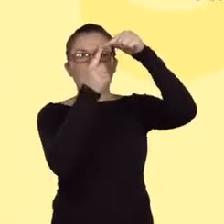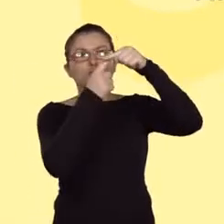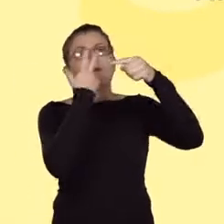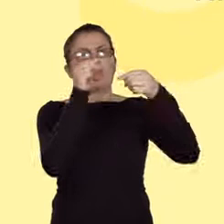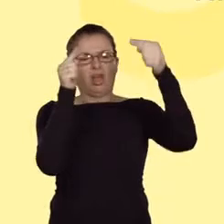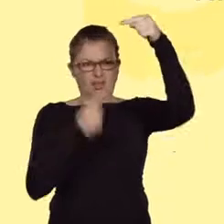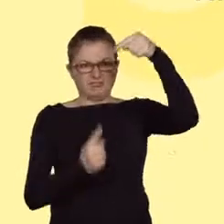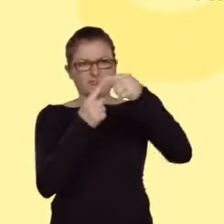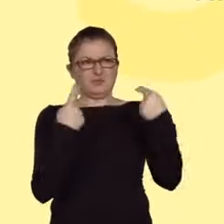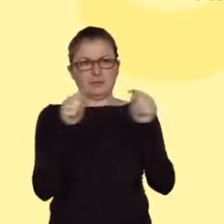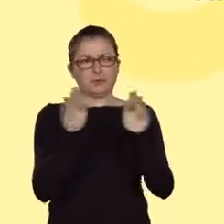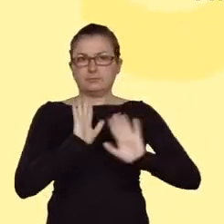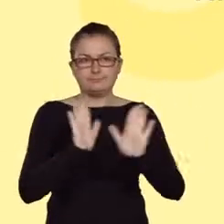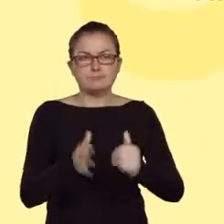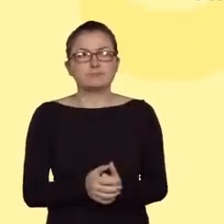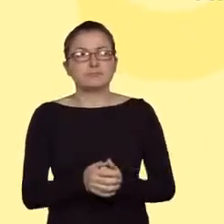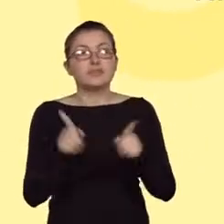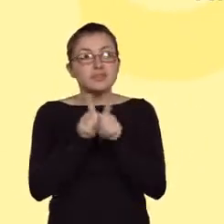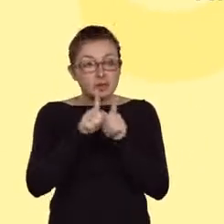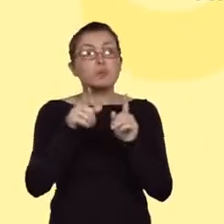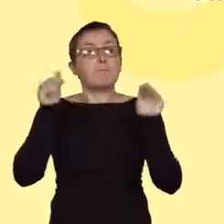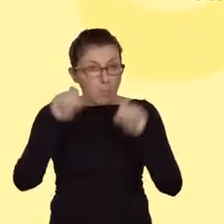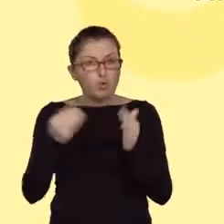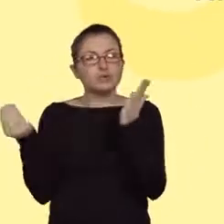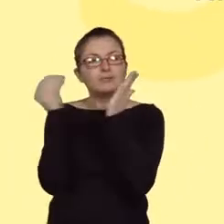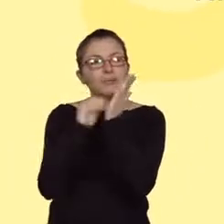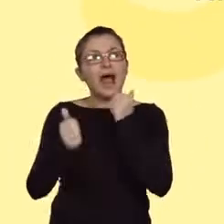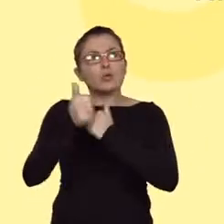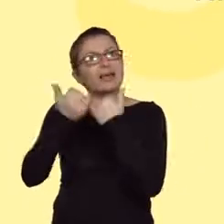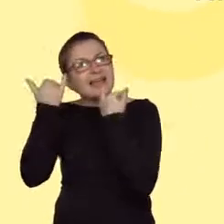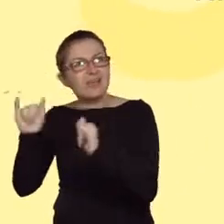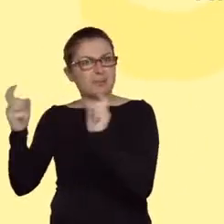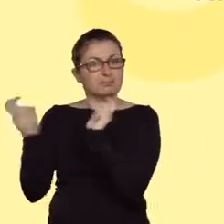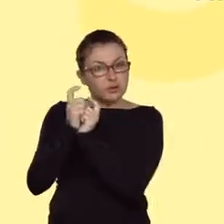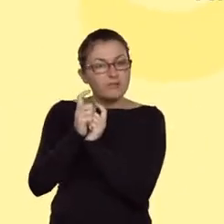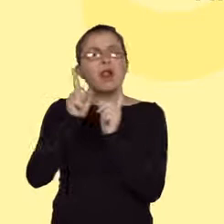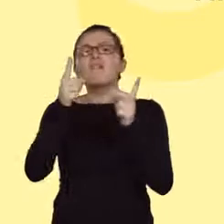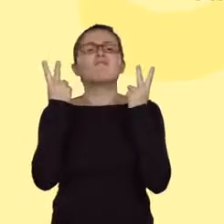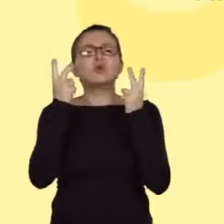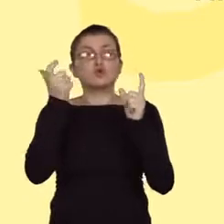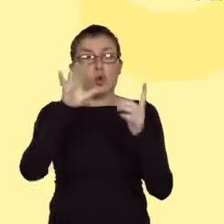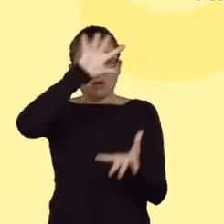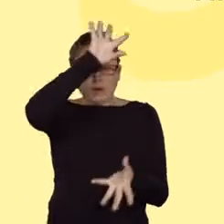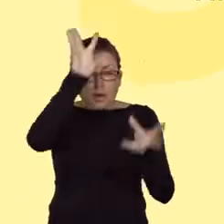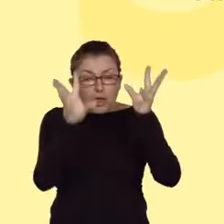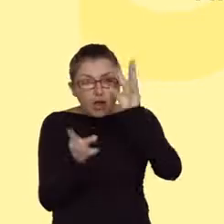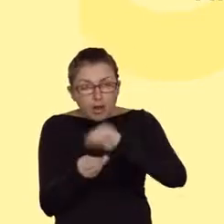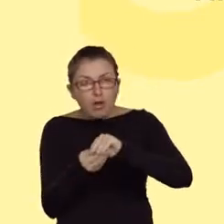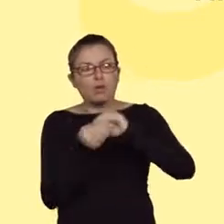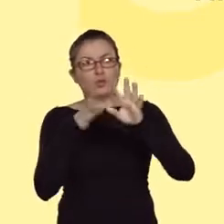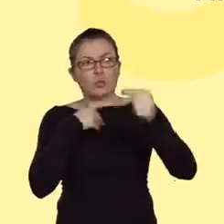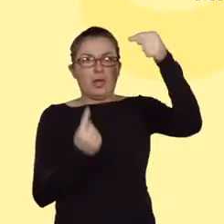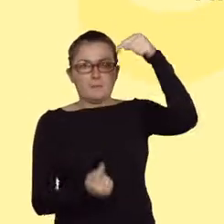kontrargumentów, które również można przedstawić, ale kluczowe jest stosowanie takich argumentów i w takiej ilości, aby rozprawka nie